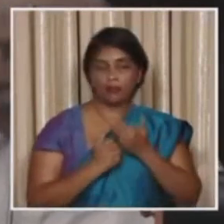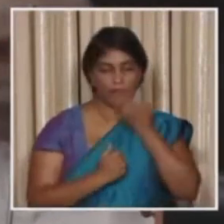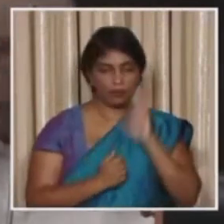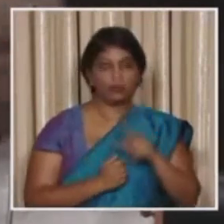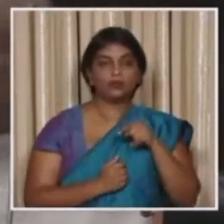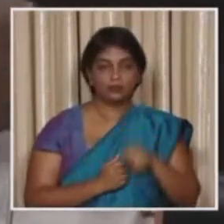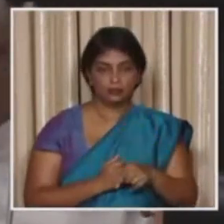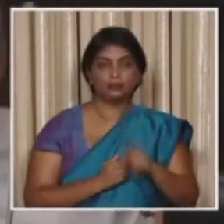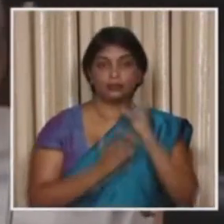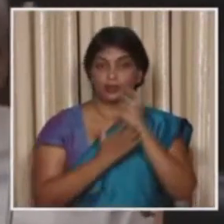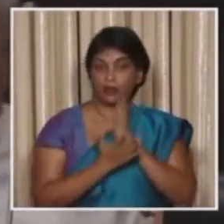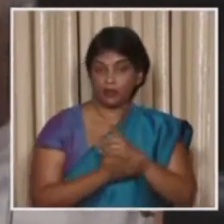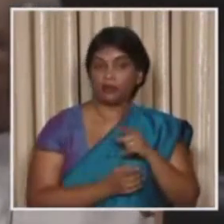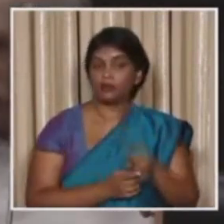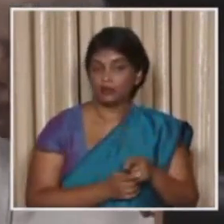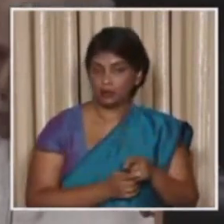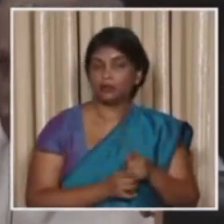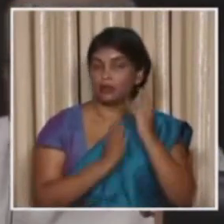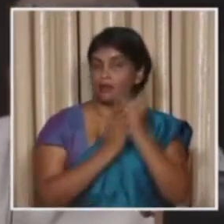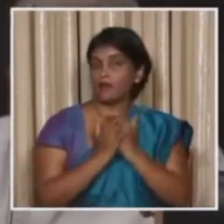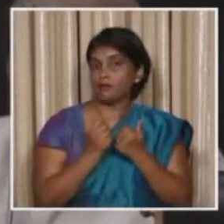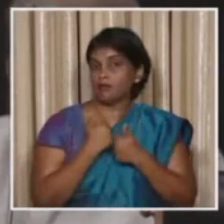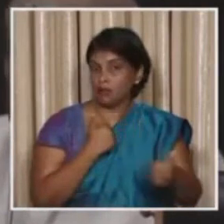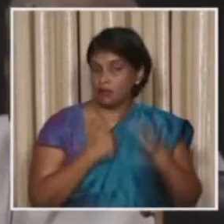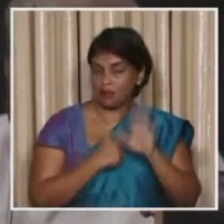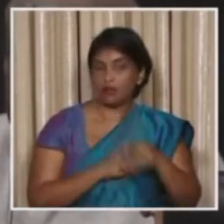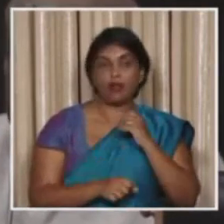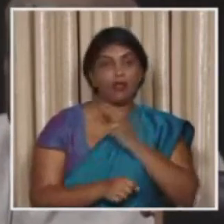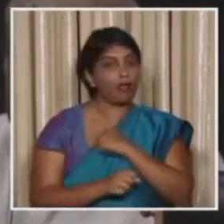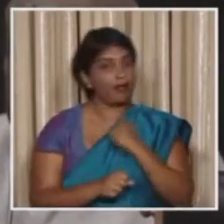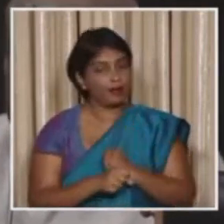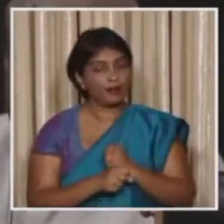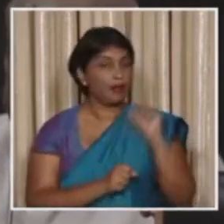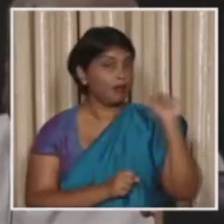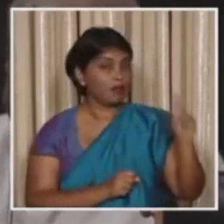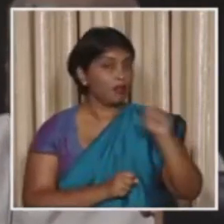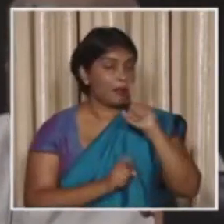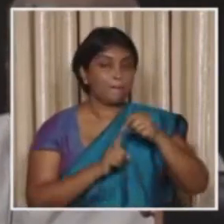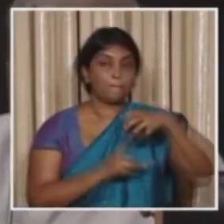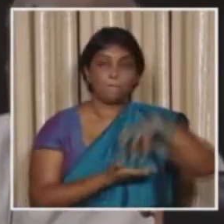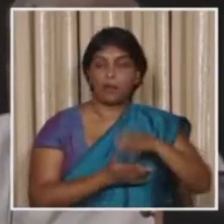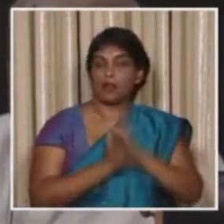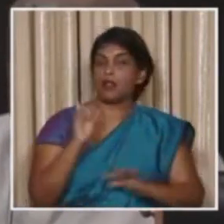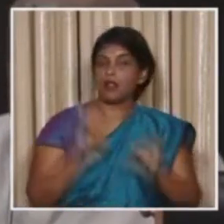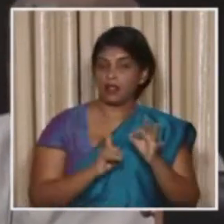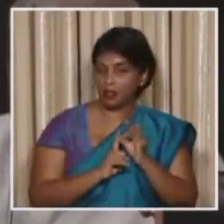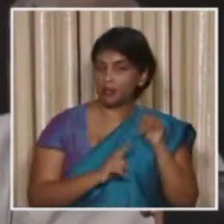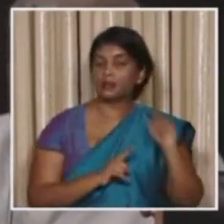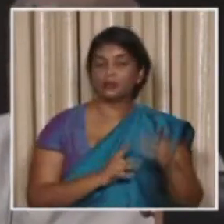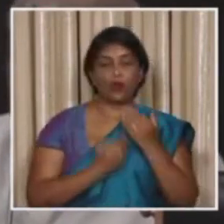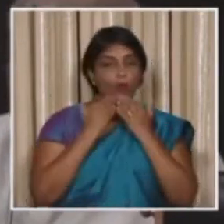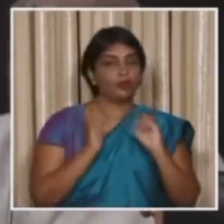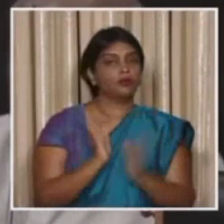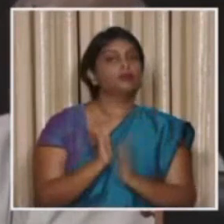ලැබෙන. ඒක දැනට ව්‍යවස්ථාවේ ඒ වගන්ති තියෙනවා. ආණ්ඩුකාරයත් නම් කරන ලද පළාතේ මන්ත්‍රීවරයෙකුත් මෙම